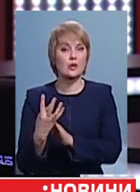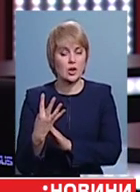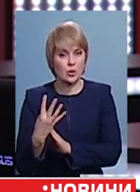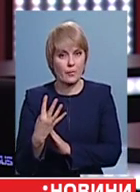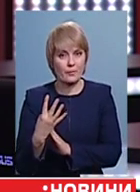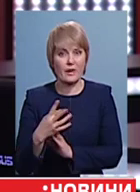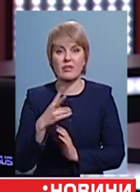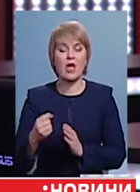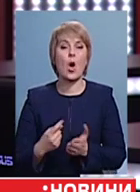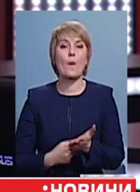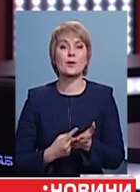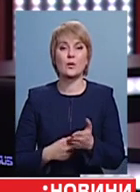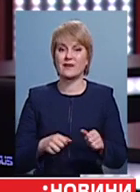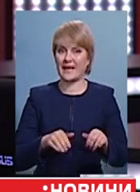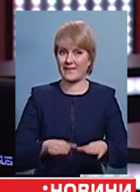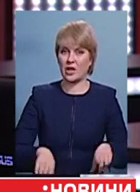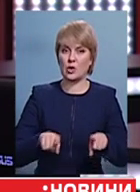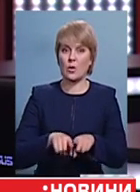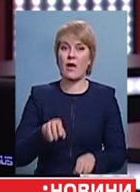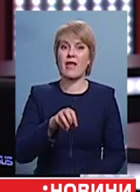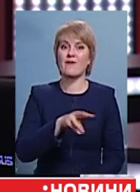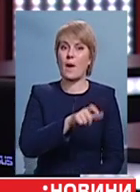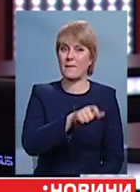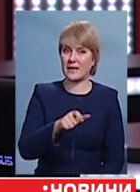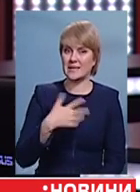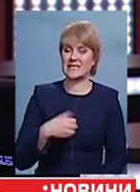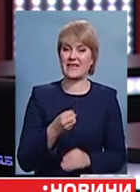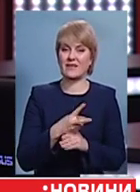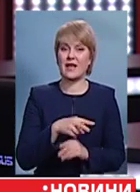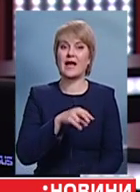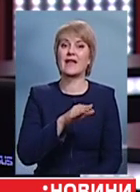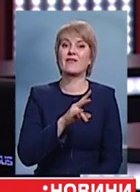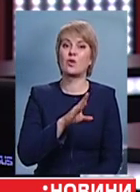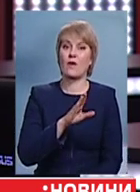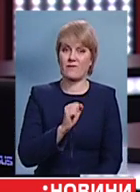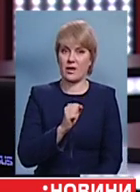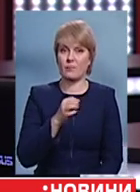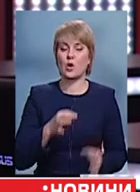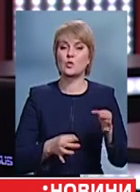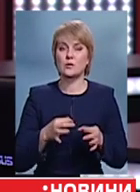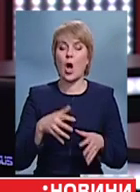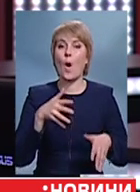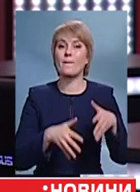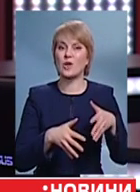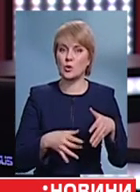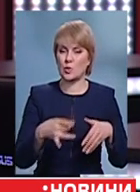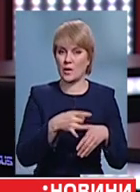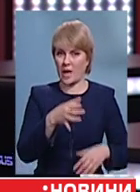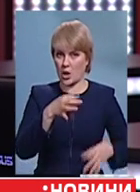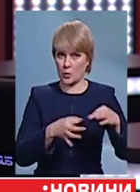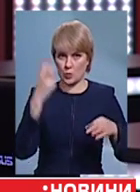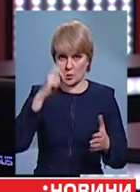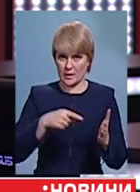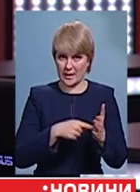2014-го. За необґрунтований вирок теж євромайданівцям звільнено і Віталія Літвінова, це суддя Оболонського райсуду Києва. А